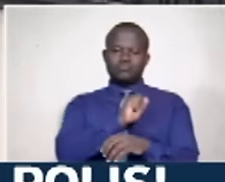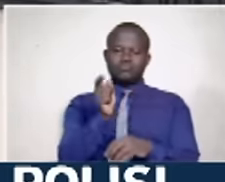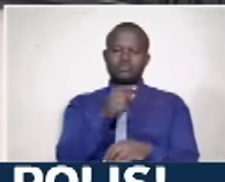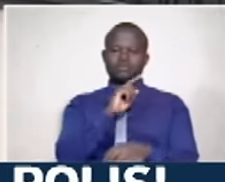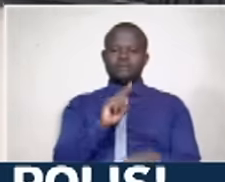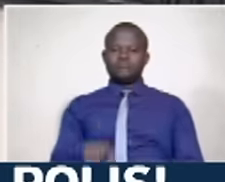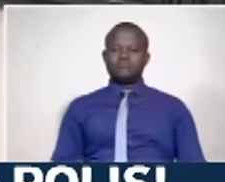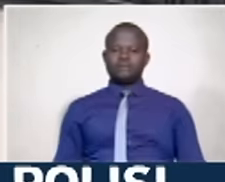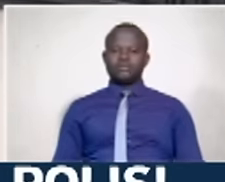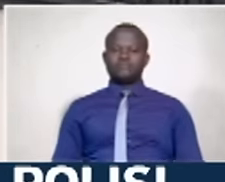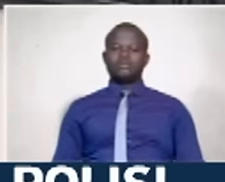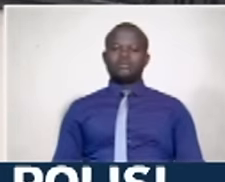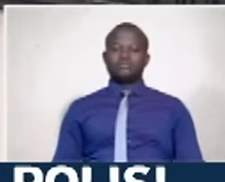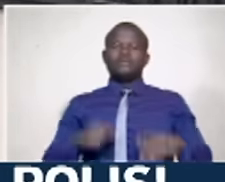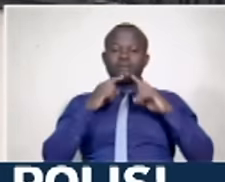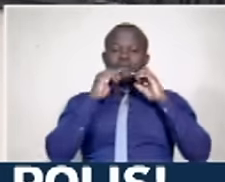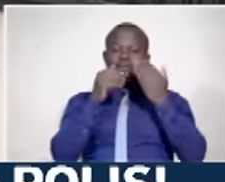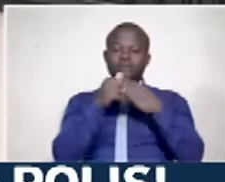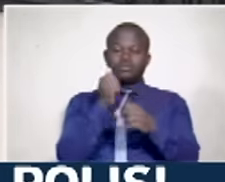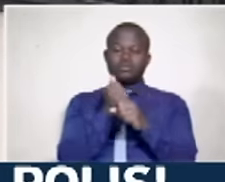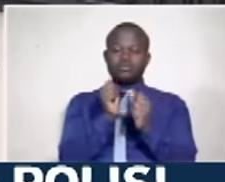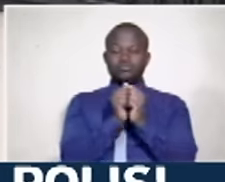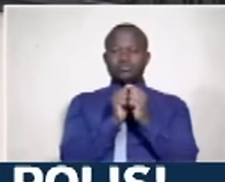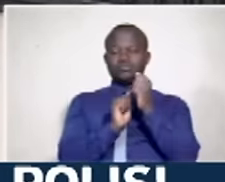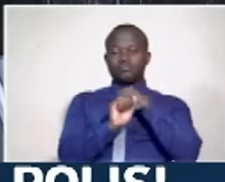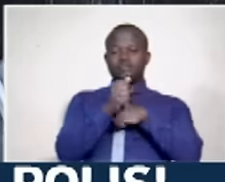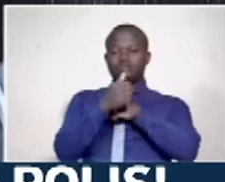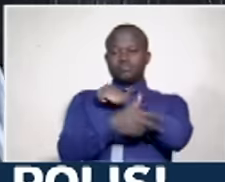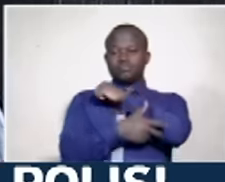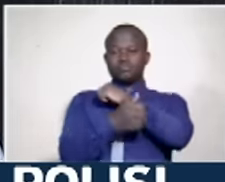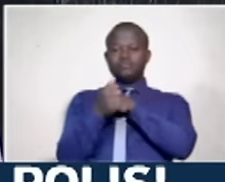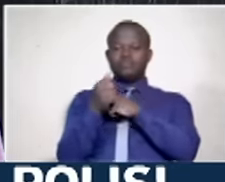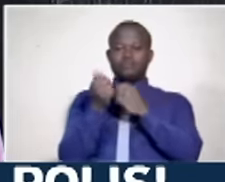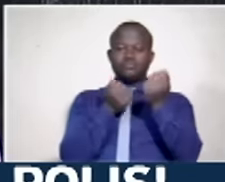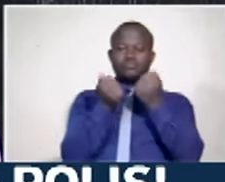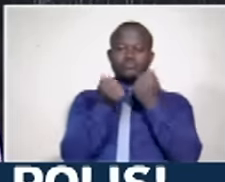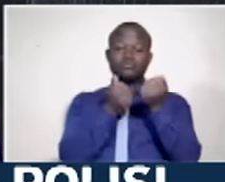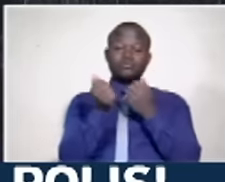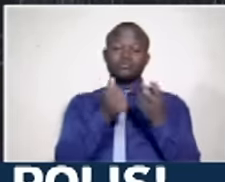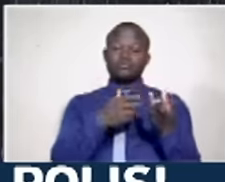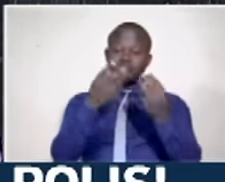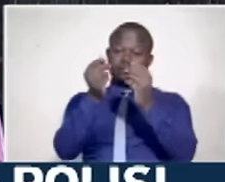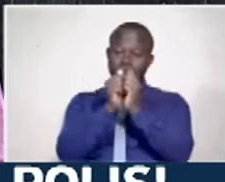cyaha. Avuga ko hari abo bakoranaga ibikorwa by'ubujura imodoka yadutwaraga